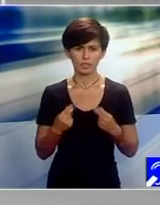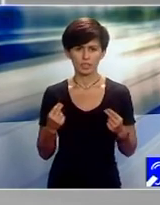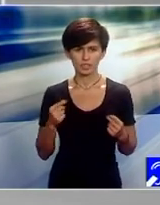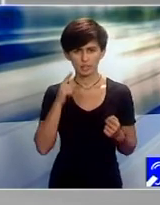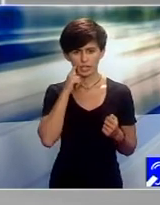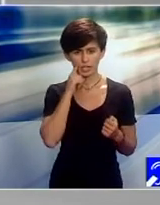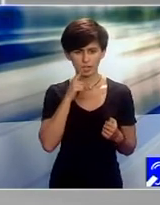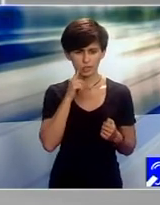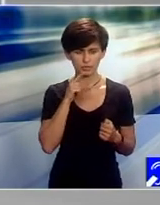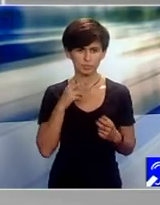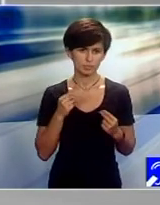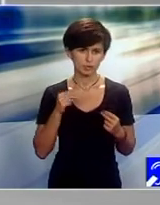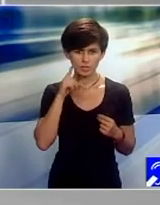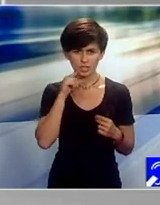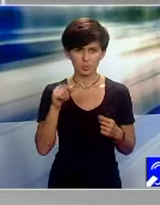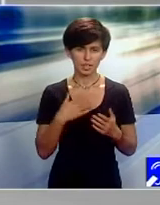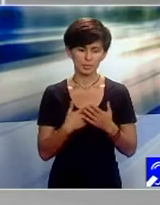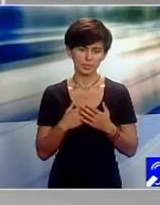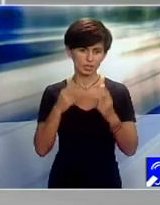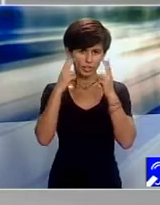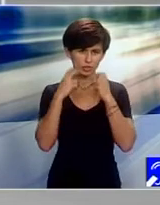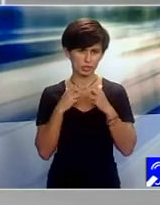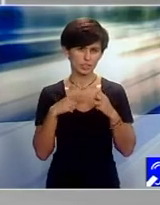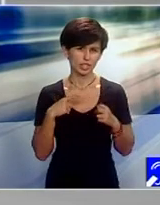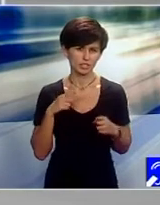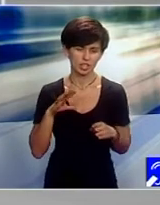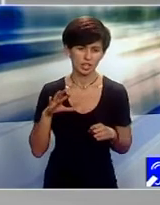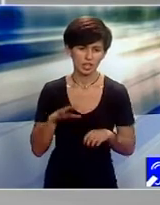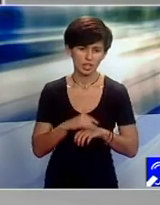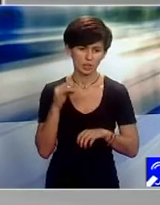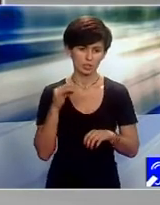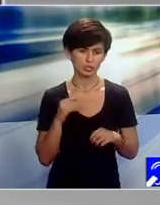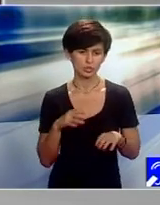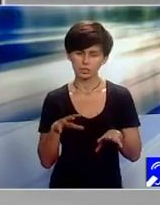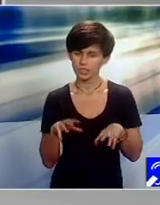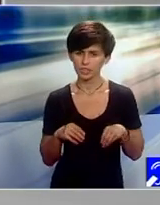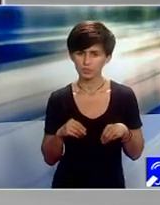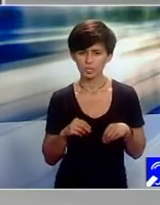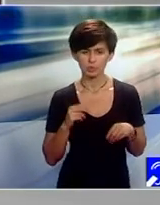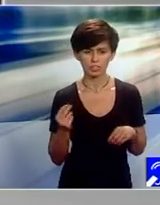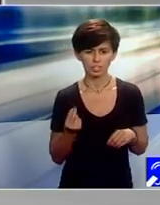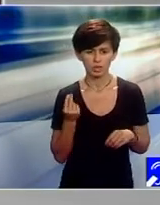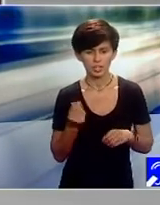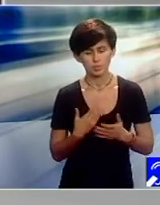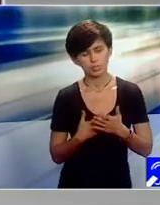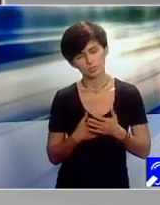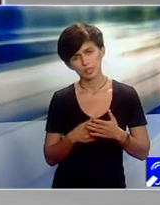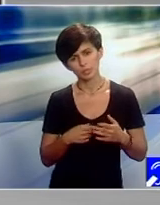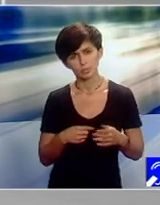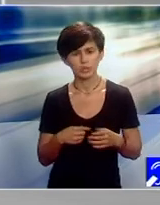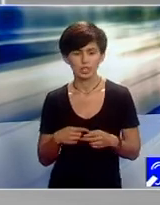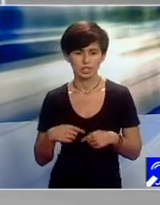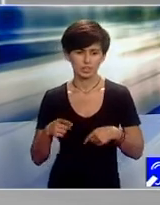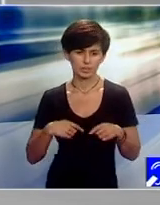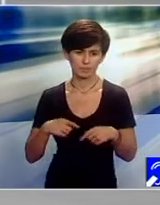ajung în sfârșit la concluzia logică că poate fi o alternativă acceptabilă, câteodată chiar cea mai bună pentru deplasări urbane în